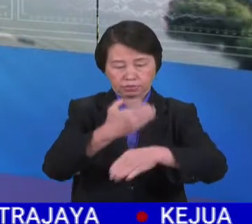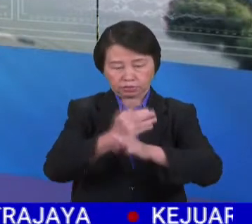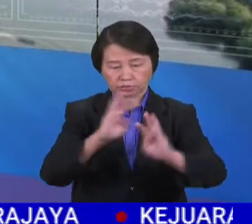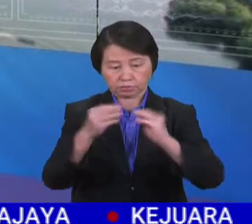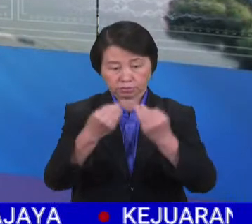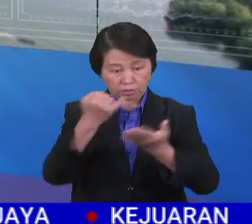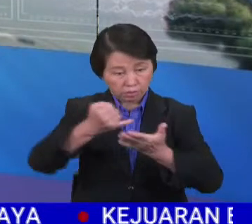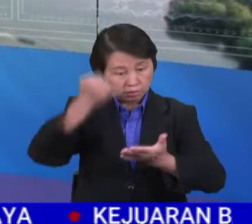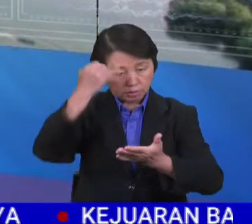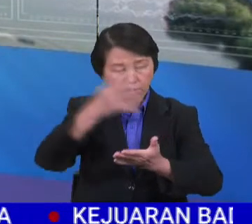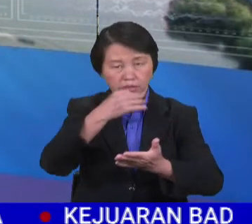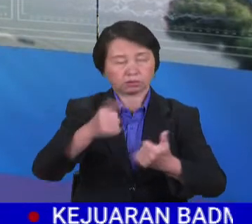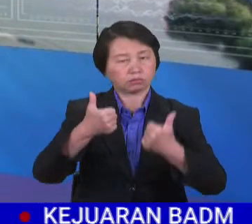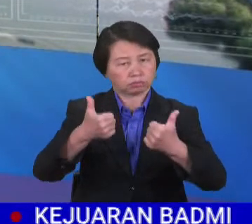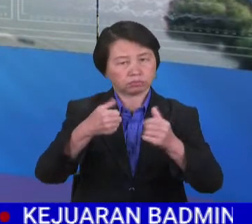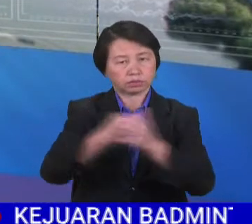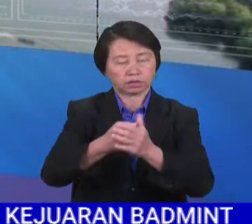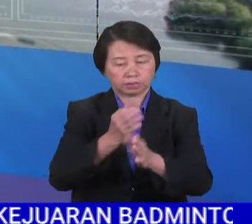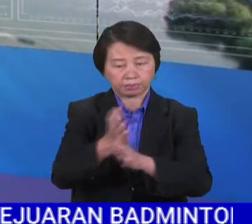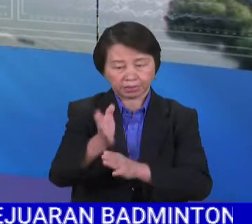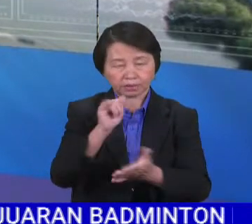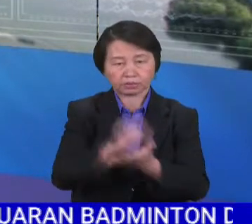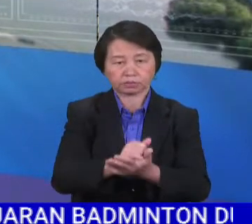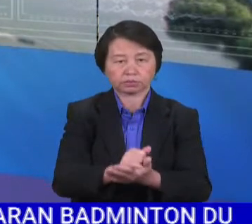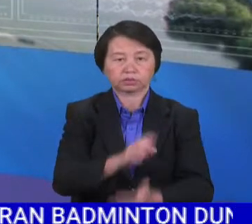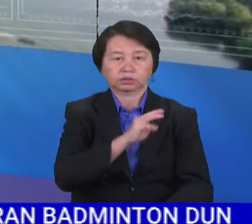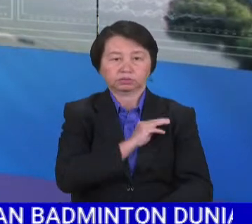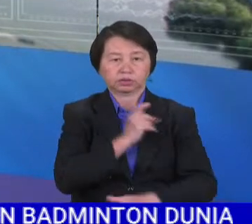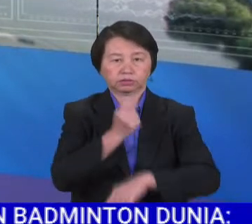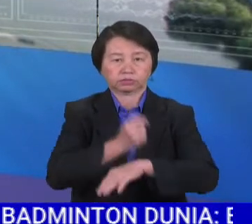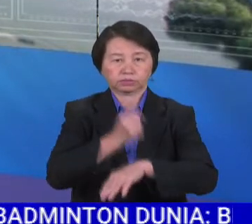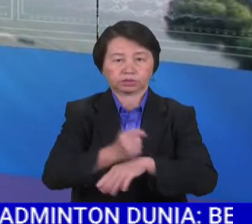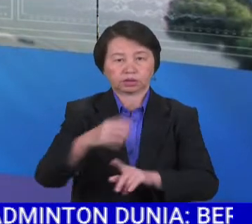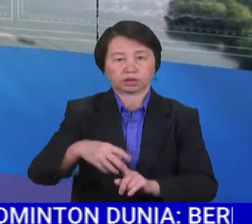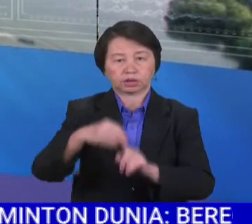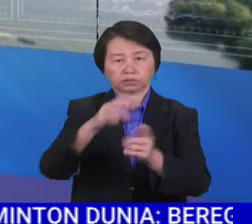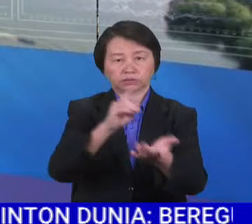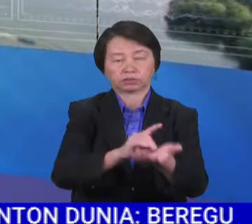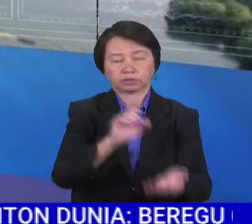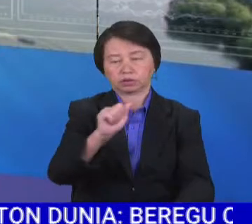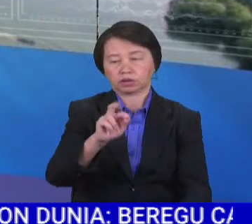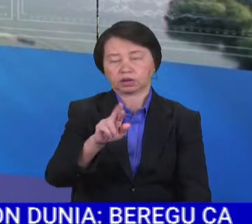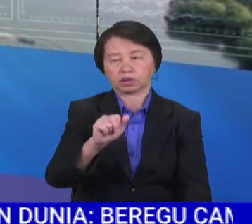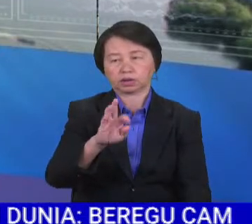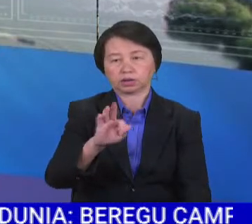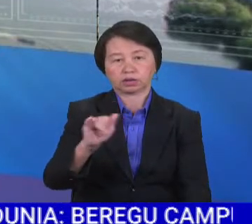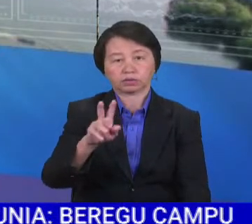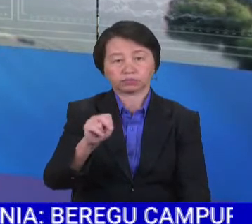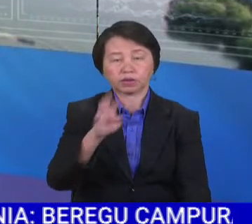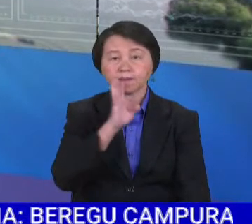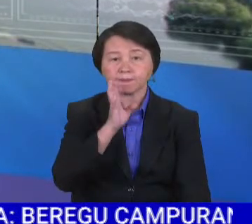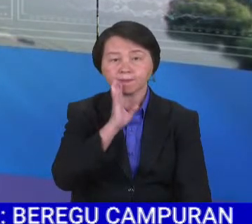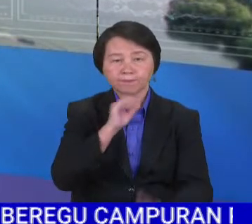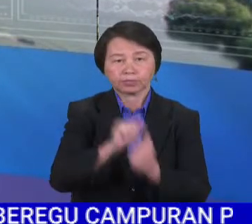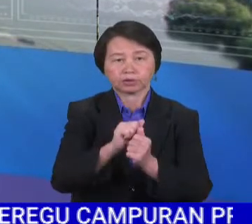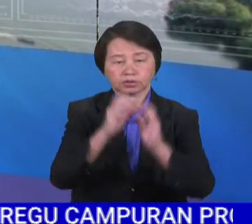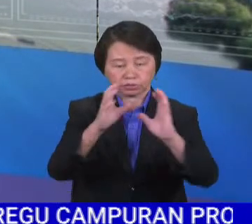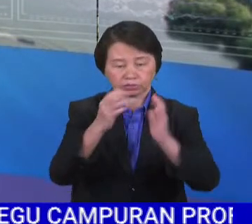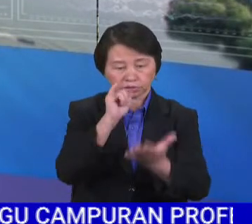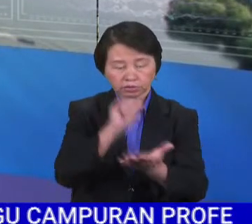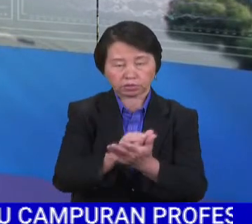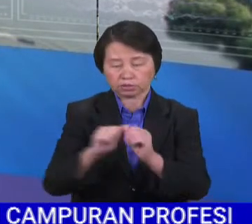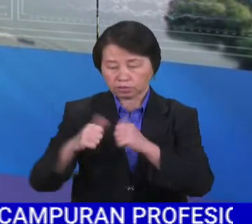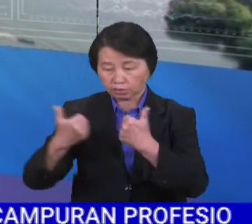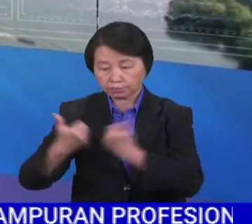masyarakat berilmu dan berwibawa dalam bidang tersebut menteri tugas-tugas hostgator.com alive moraref berkata dengan cara itu